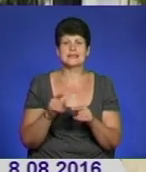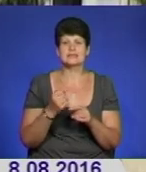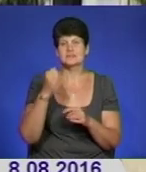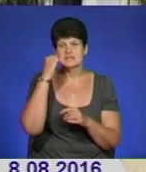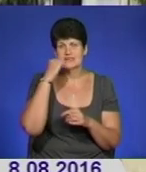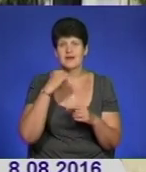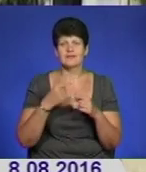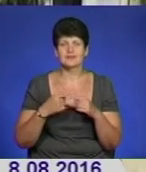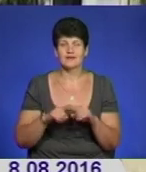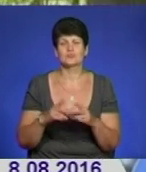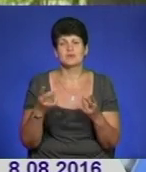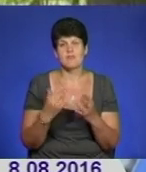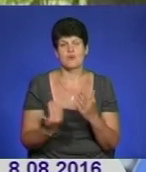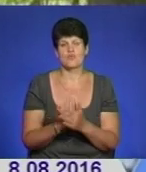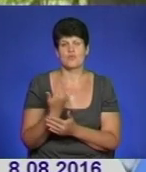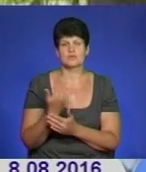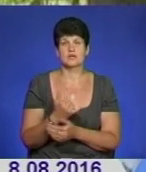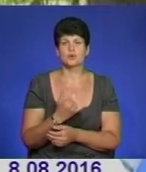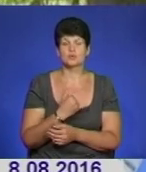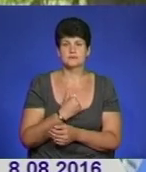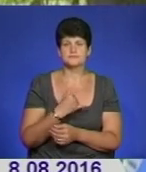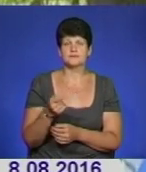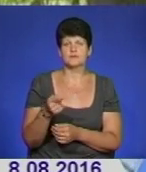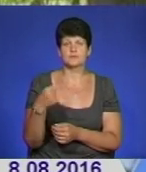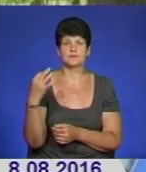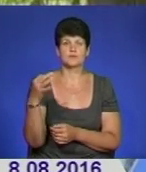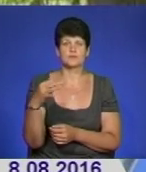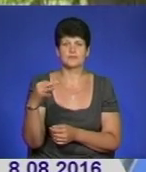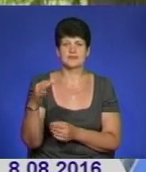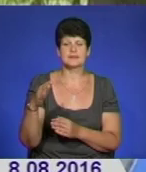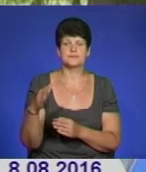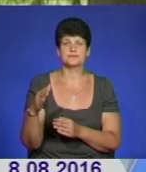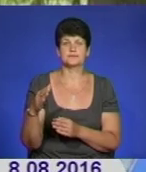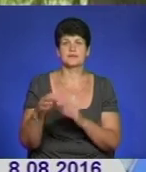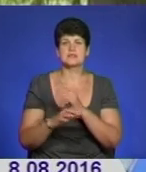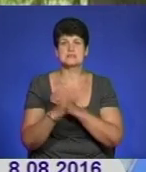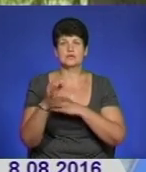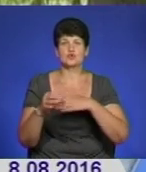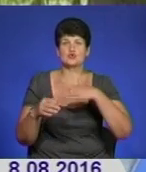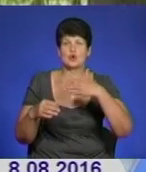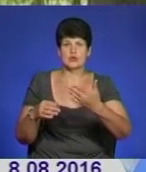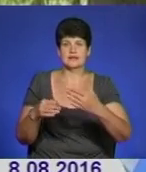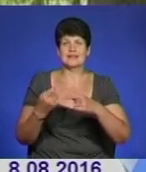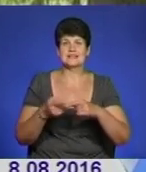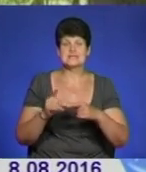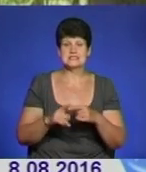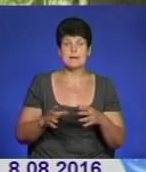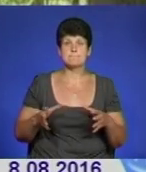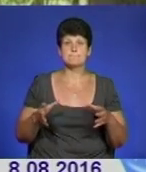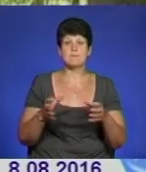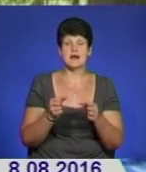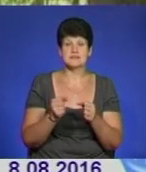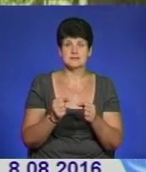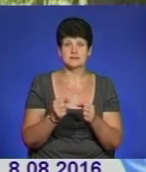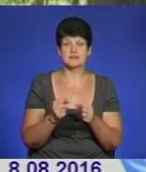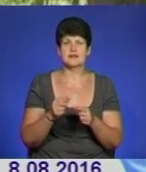техніки, яка потребує оновлення. Наш тернопільський стан східної сторони – це пастка для відпочиваючих. Іде